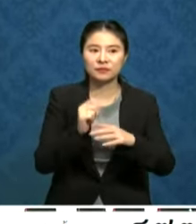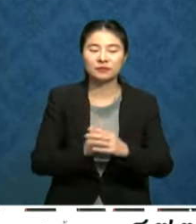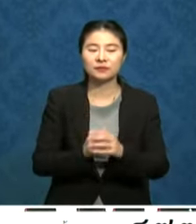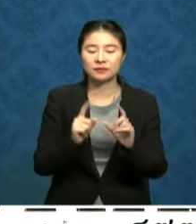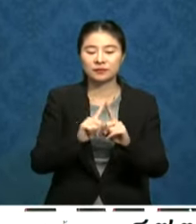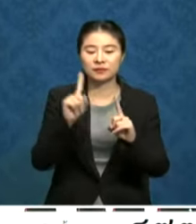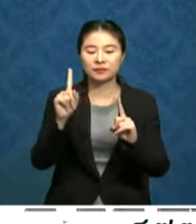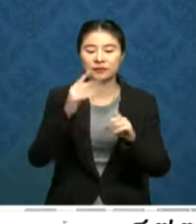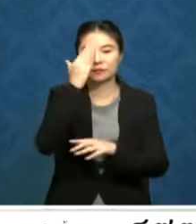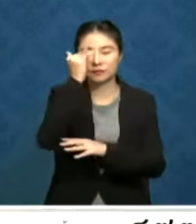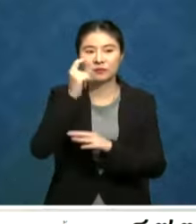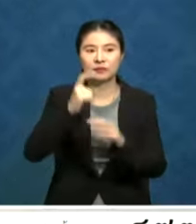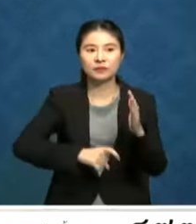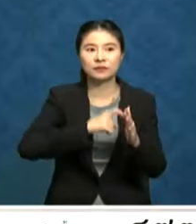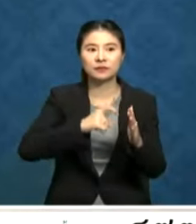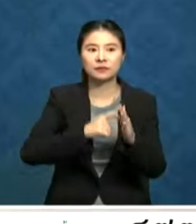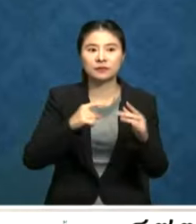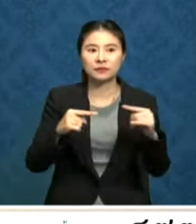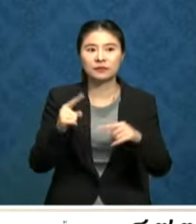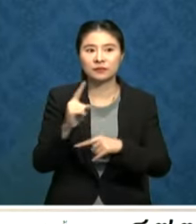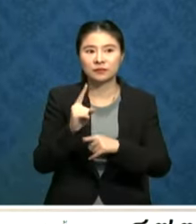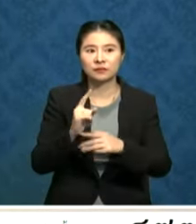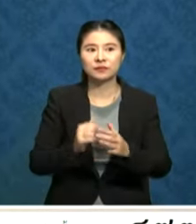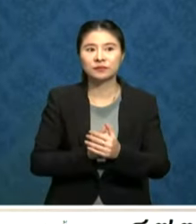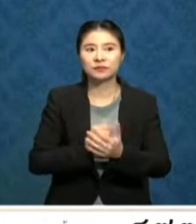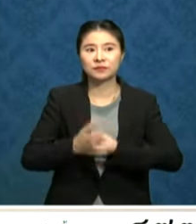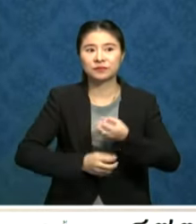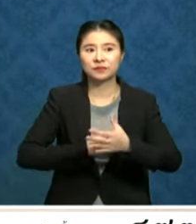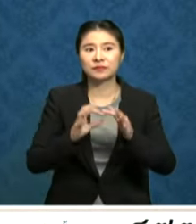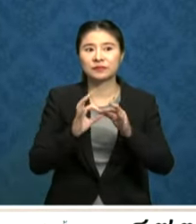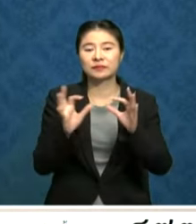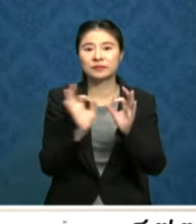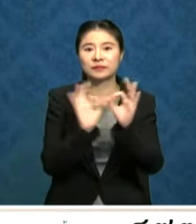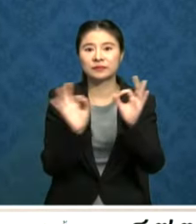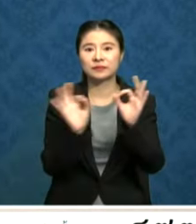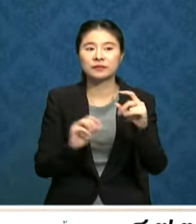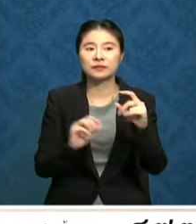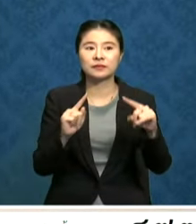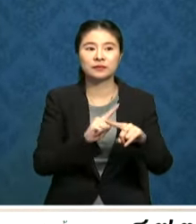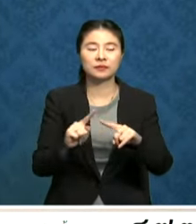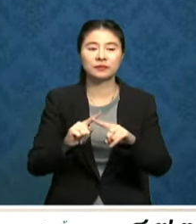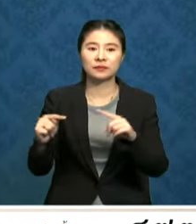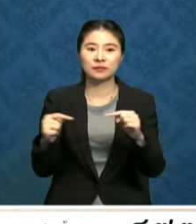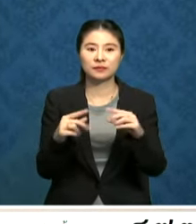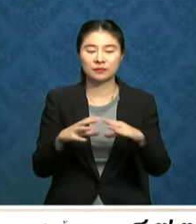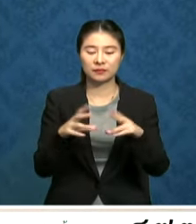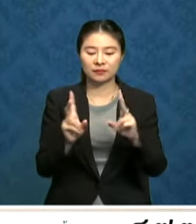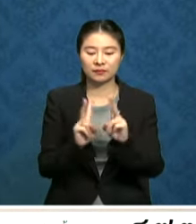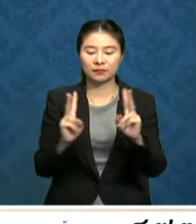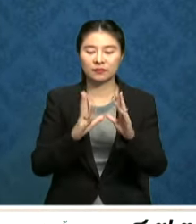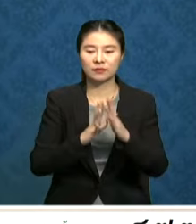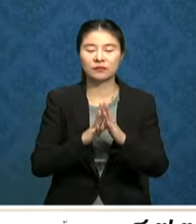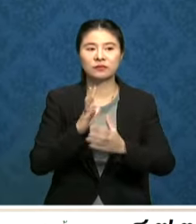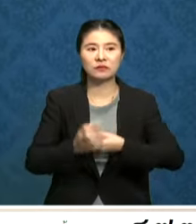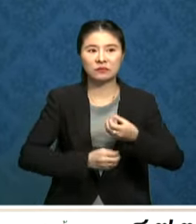ด็นที่1เนี่ยต้องบอกว่าคําสงวนความเห็นส่วนใหญ่นั้นเป็นประเด็นในเชิงรายละเอียดนะครับความจริงแล้วทางกรรมาธิการได้หาข้อสรุป